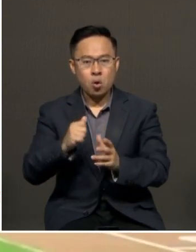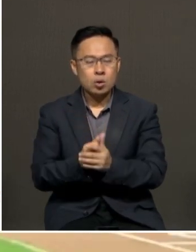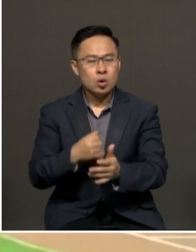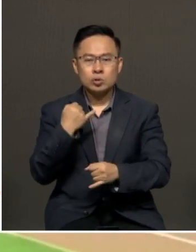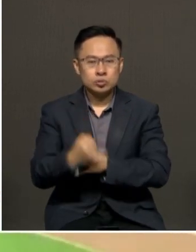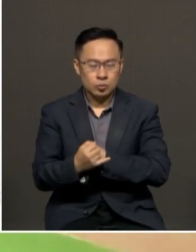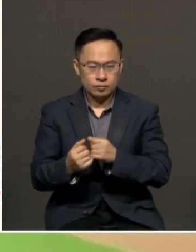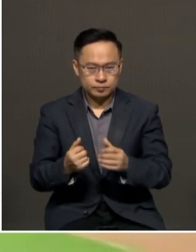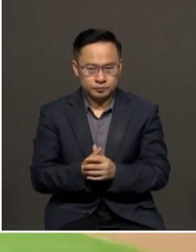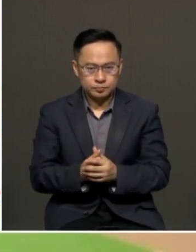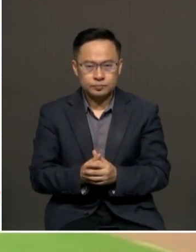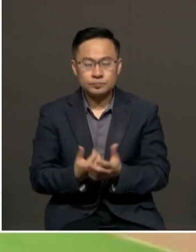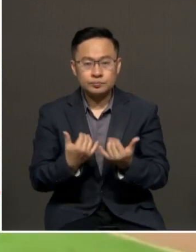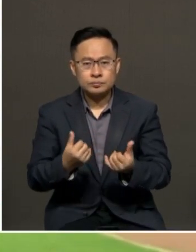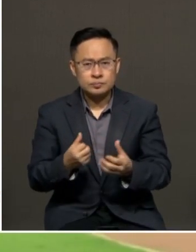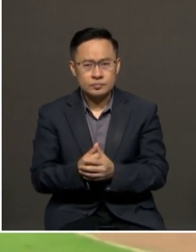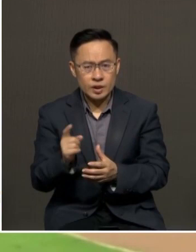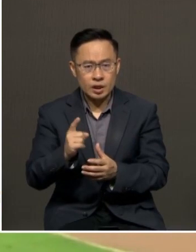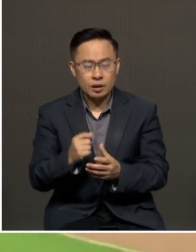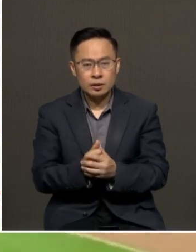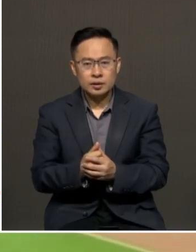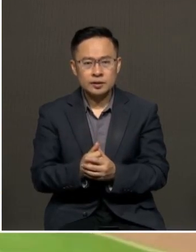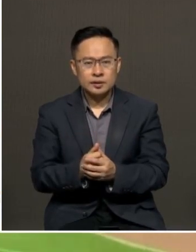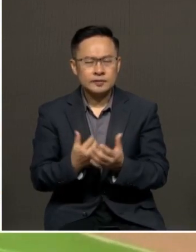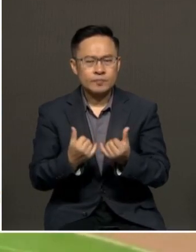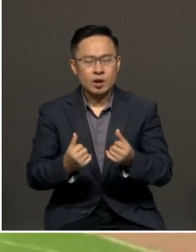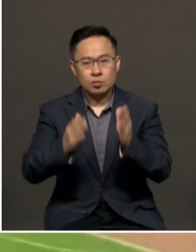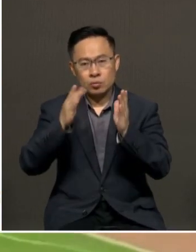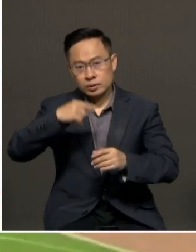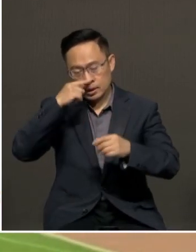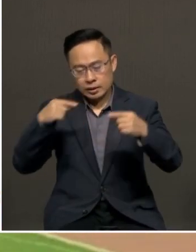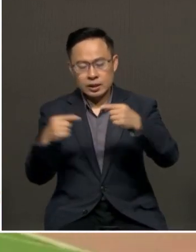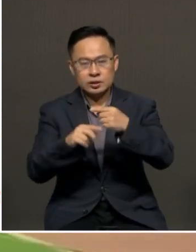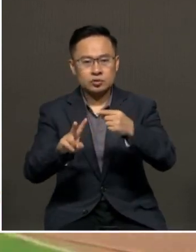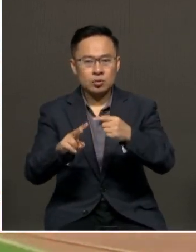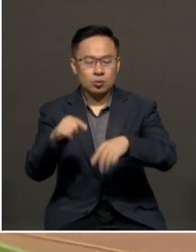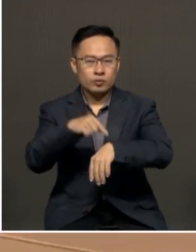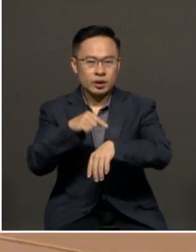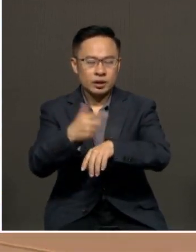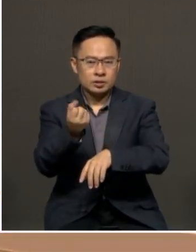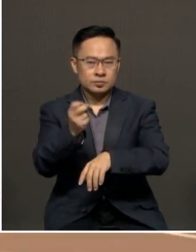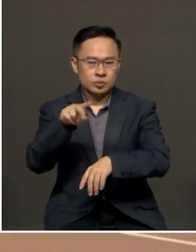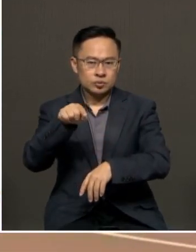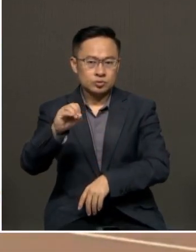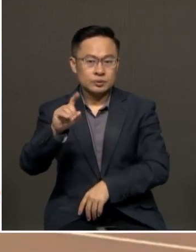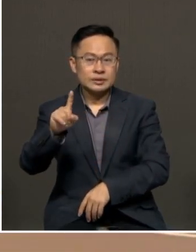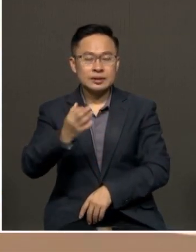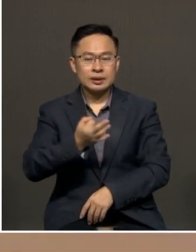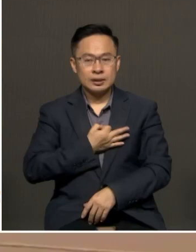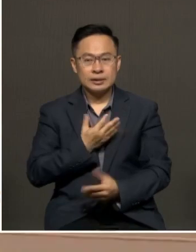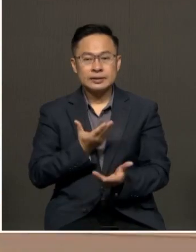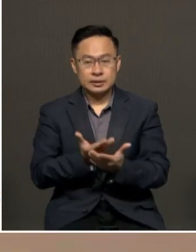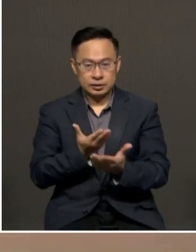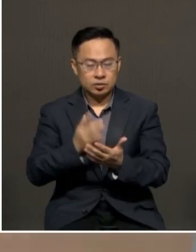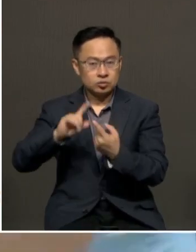รุปว่าเป็นทางอภิชาเนี่ยที่สามารถวิ่งเข้าเส้นชัยเป็นอันดับ2ด้วยเวลา 12.01 วินาทีแพ้ให้กับวานิซ่า